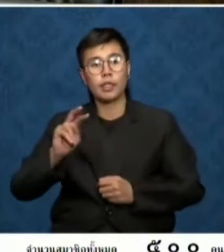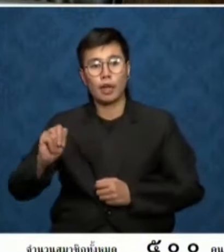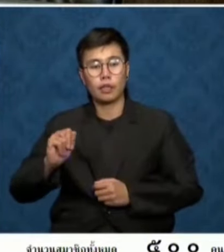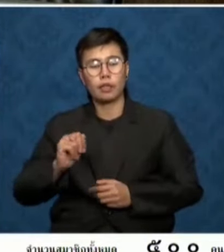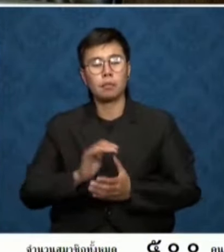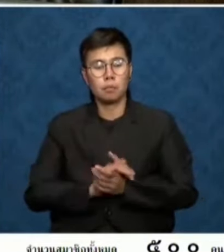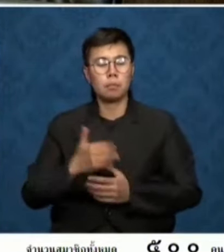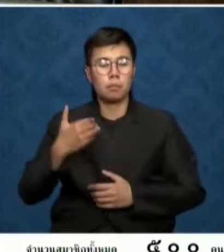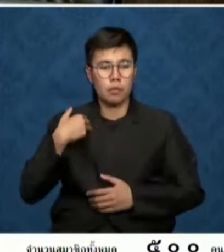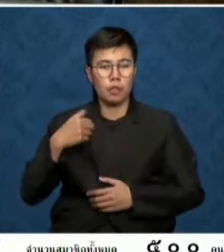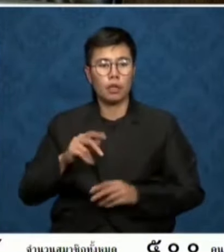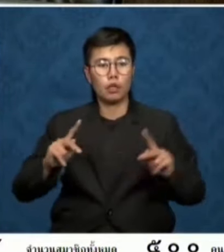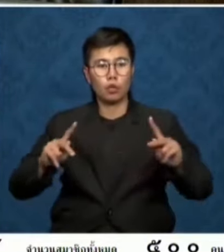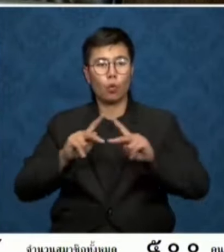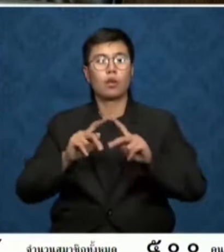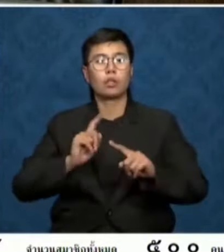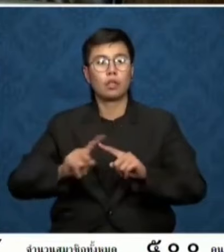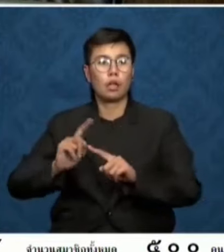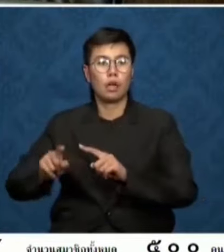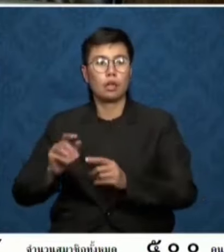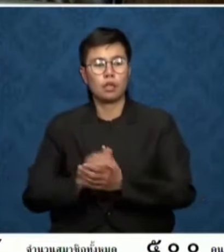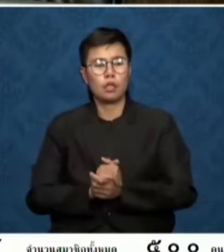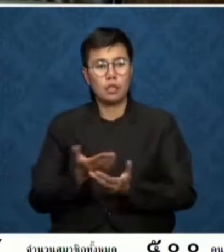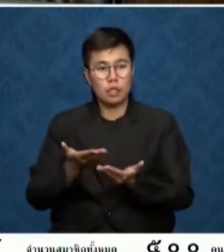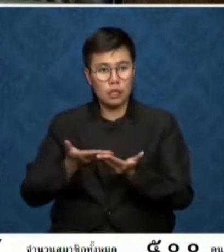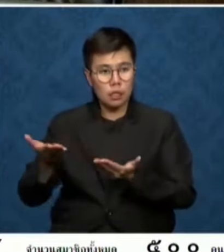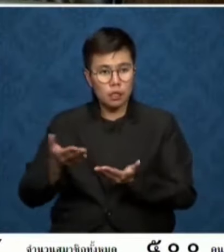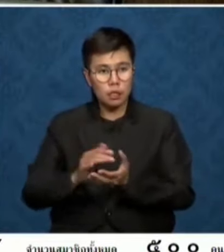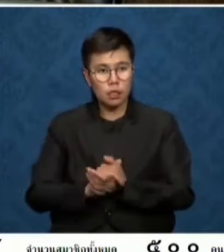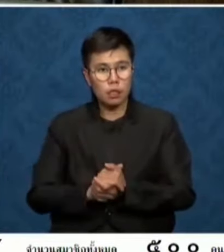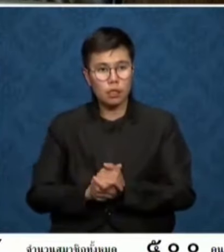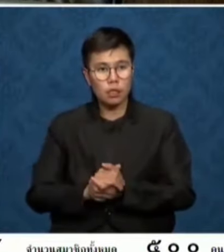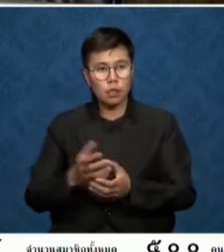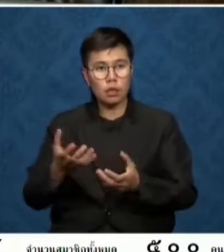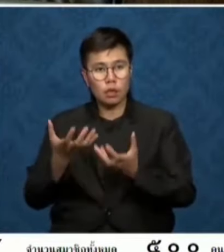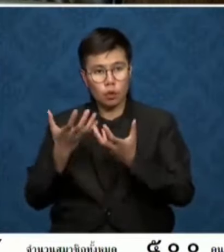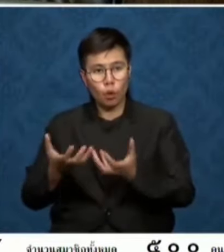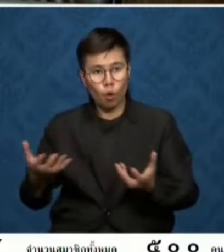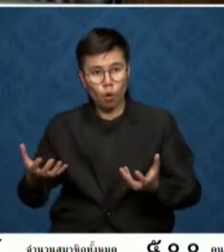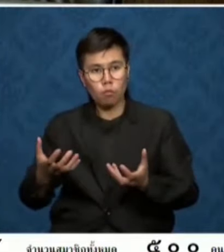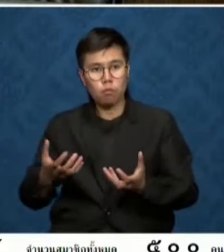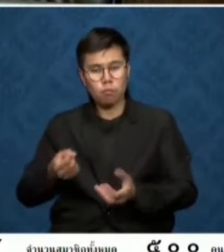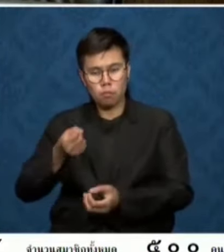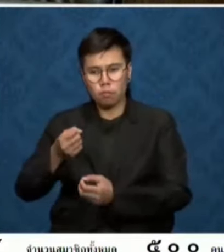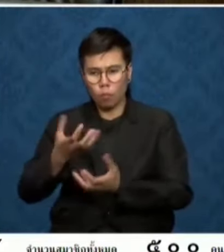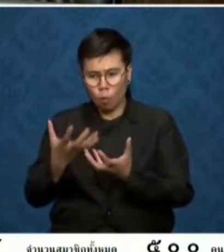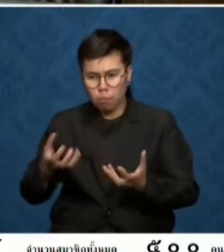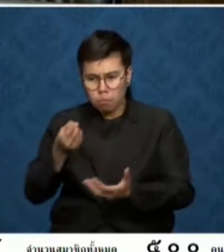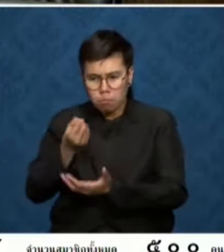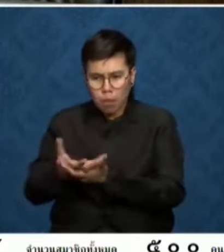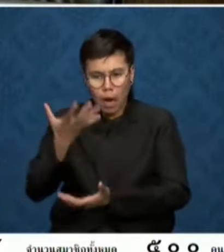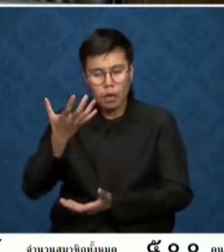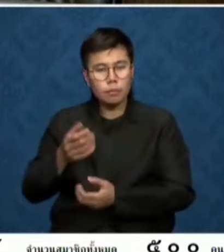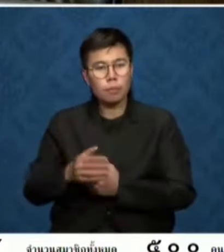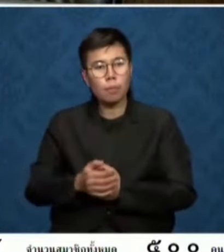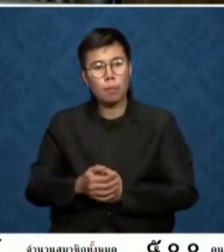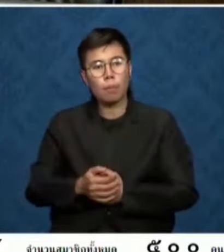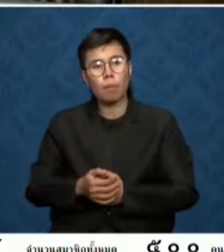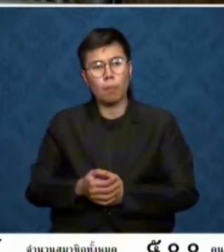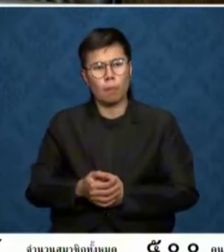วงอื่นที่เอาไปซื้ออะไรที่เป็นสาธารณเป็นเครื่องมือเครื่องใช้ที่ราคาสูงๆเชีย